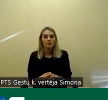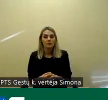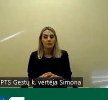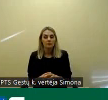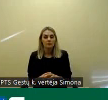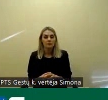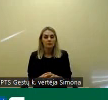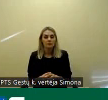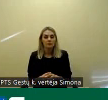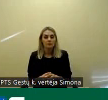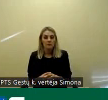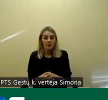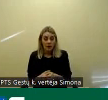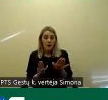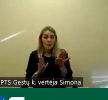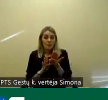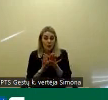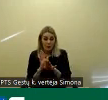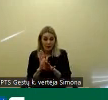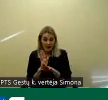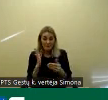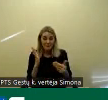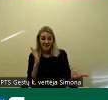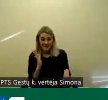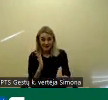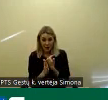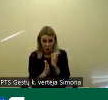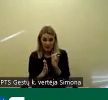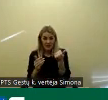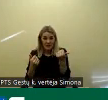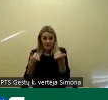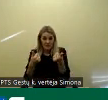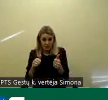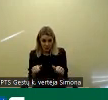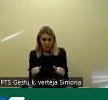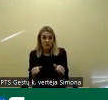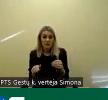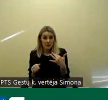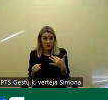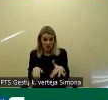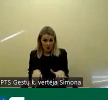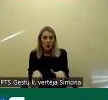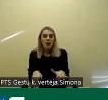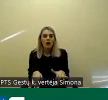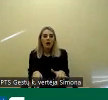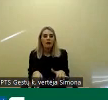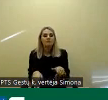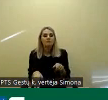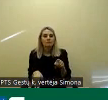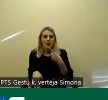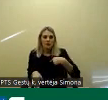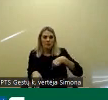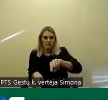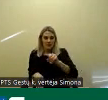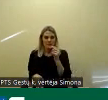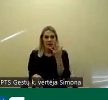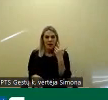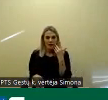naujas programų konstruktas iš esmės mums leidžia lengviau įgyvendinti